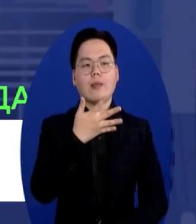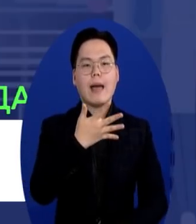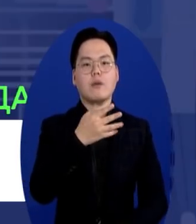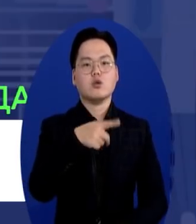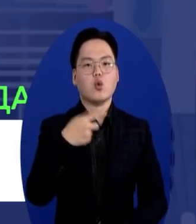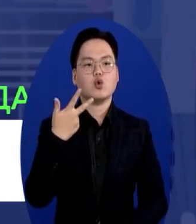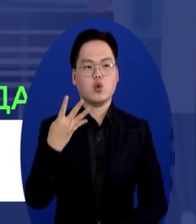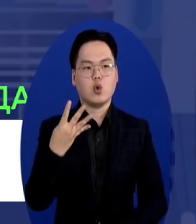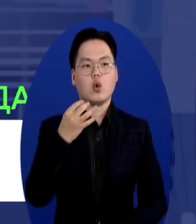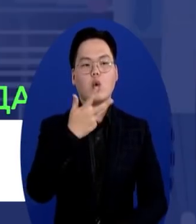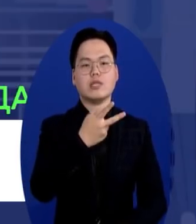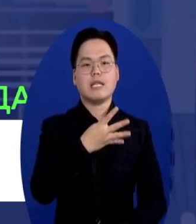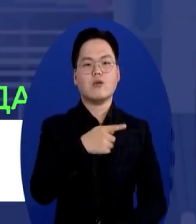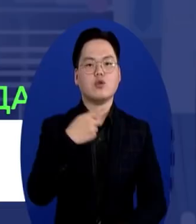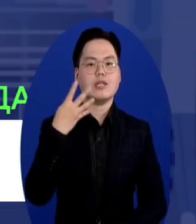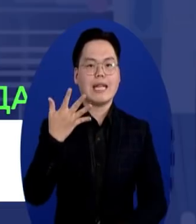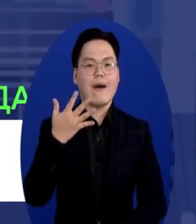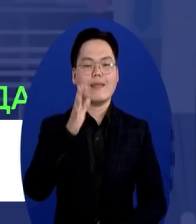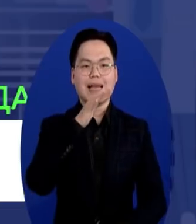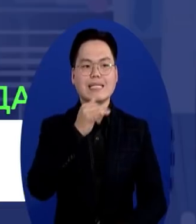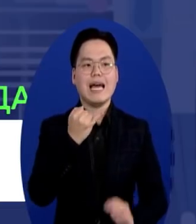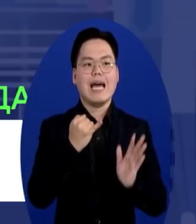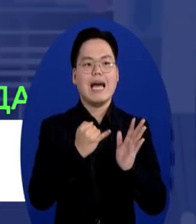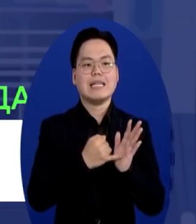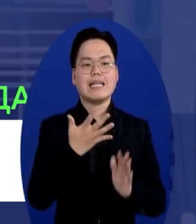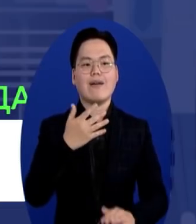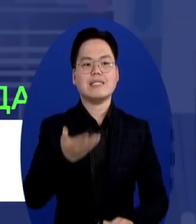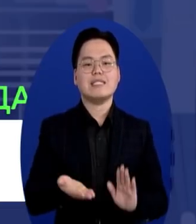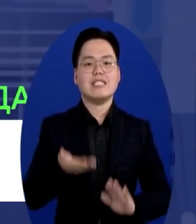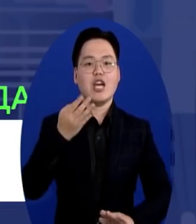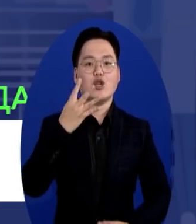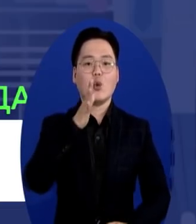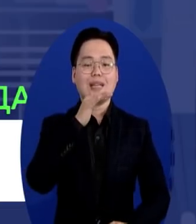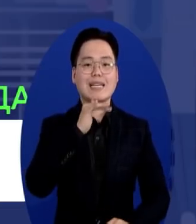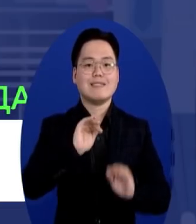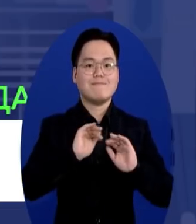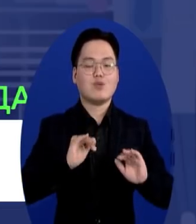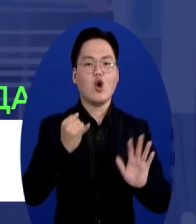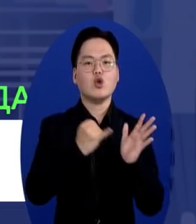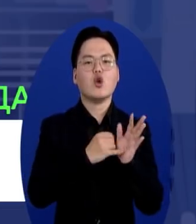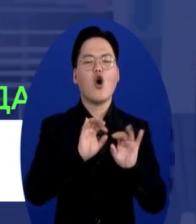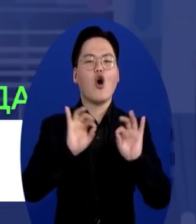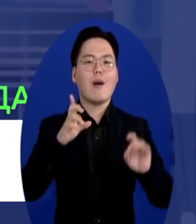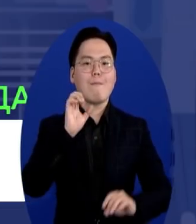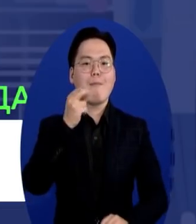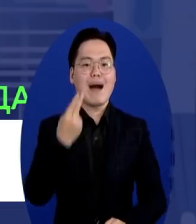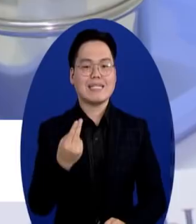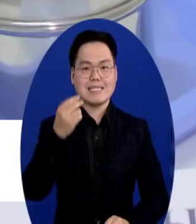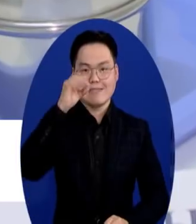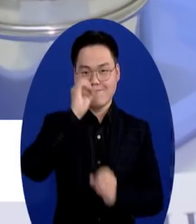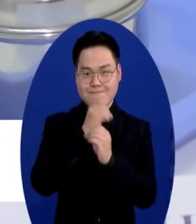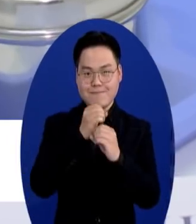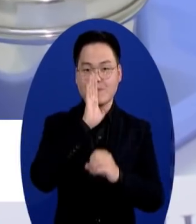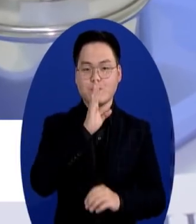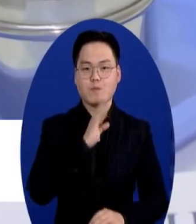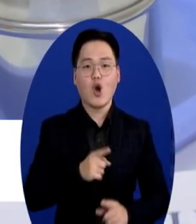46-аас 64 болон 65-аас дээш гэсэн дөрвөн насны ангиллаар 6 төрлийн багц шинжилгээнд хамрагдах зохицуулалт хийсэн байна. Хөдөө